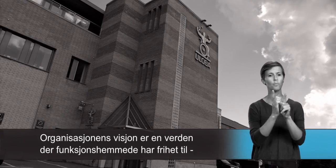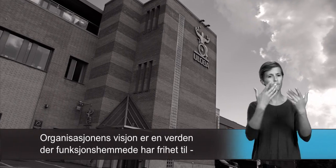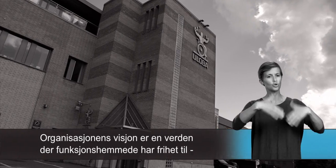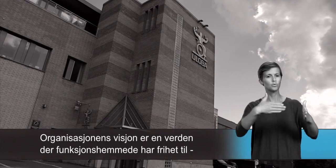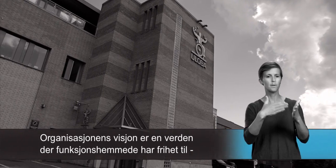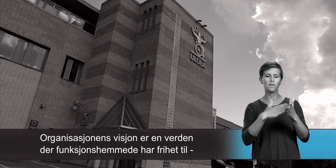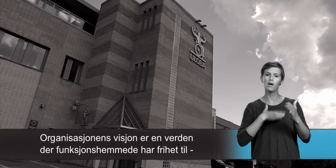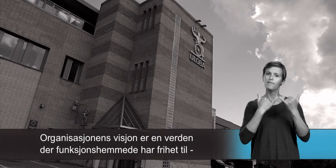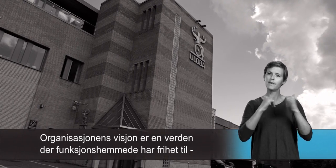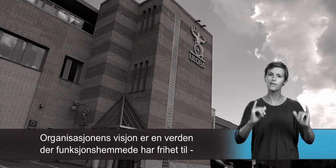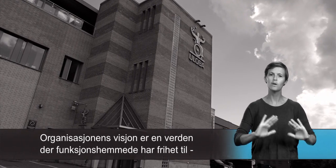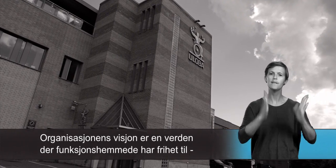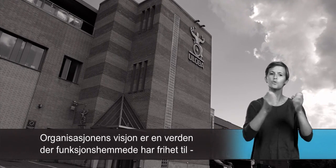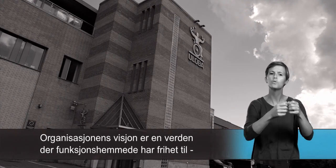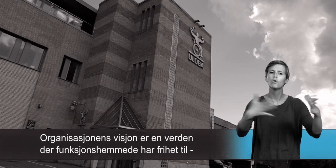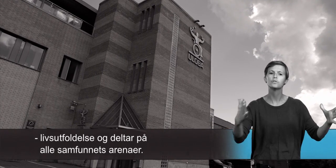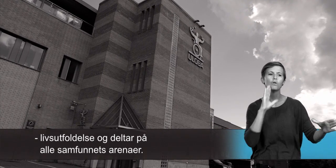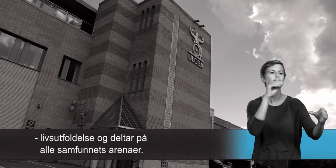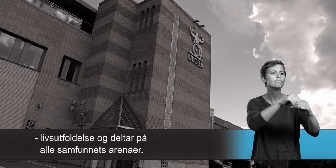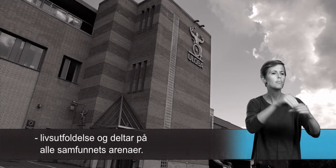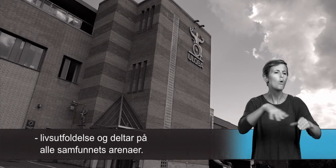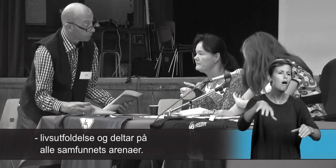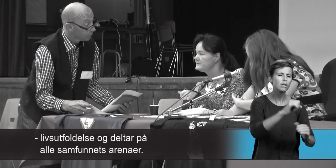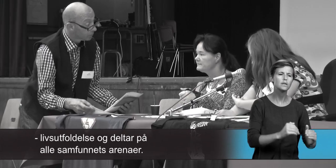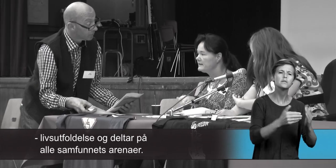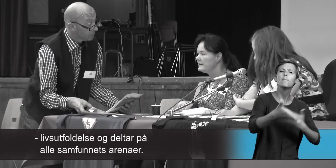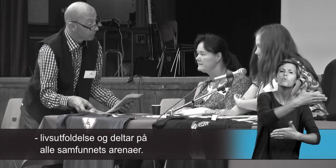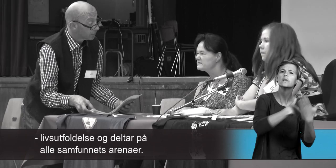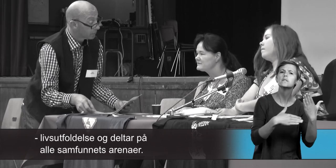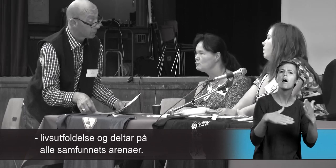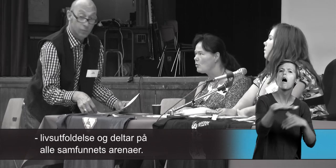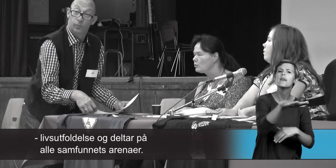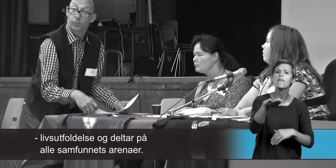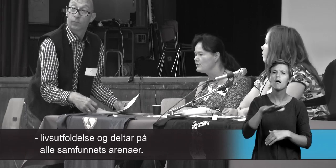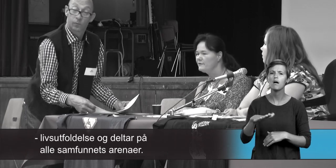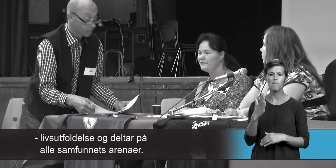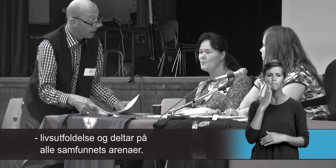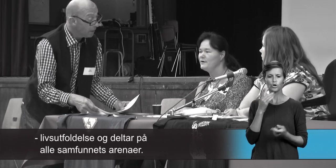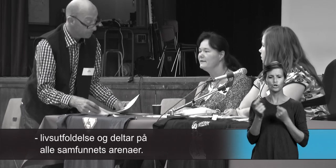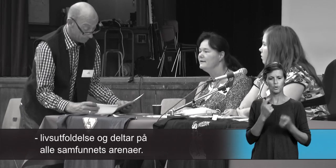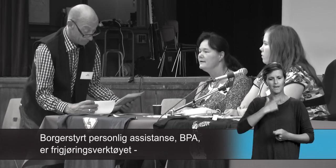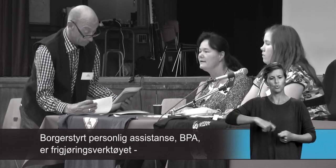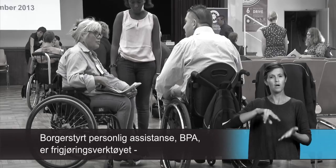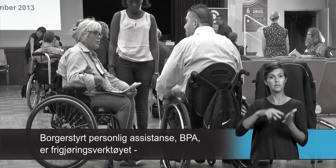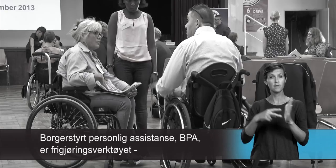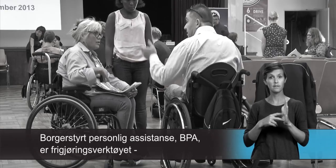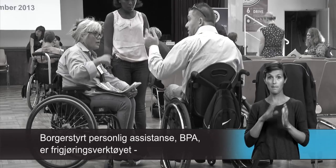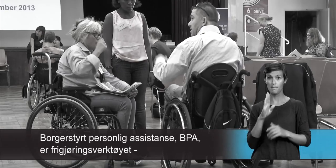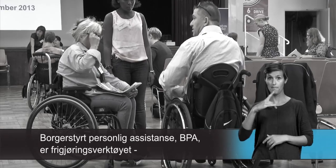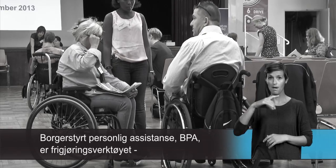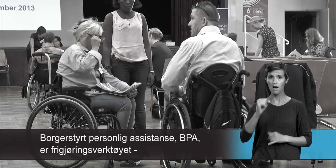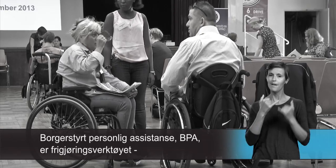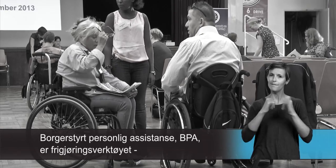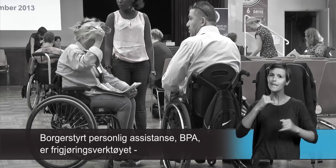Organisasjonens visjon er en verden der funksjonshemmede har frihet til livsutfoldelse og deltar på alle samfunnets arenaer. Borgerstyrt